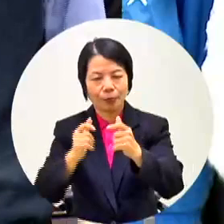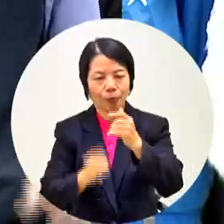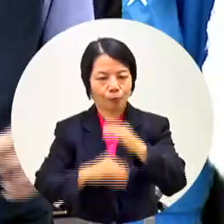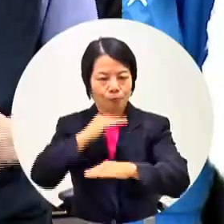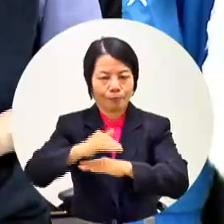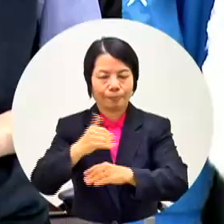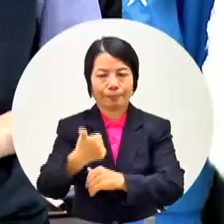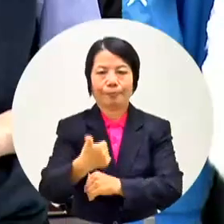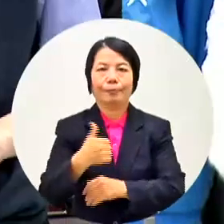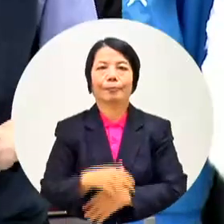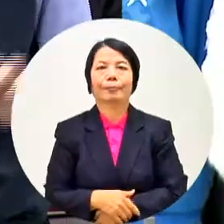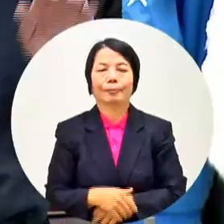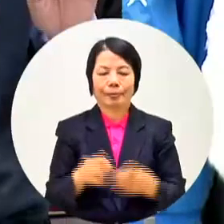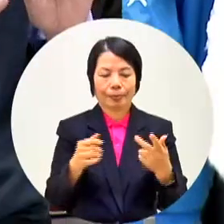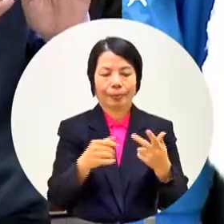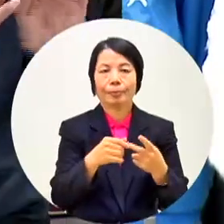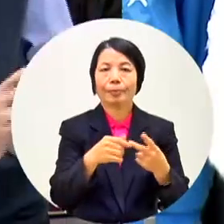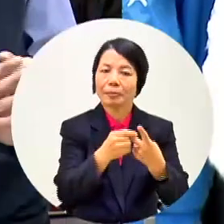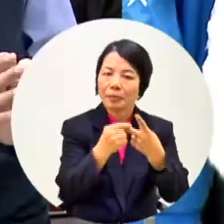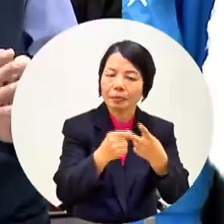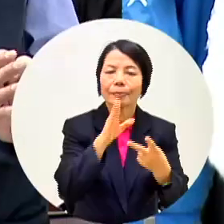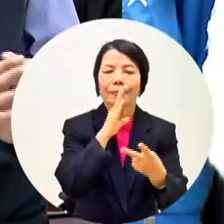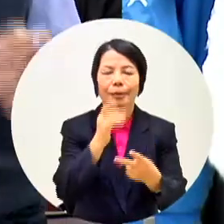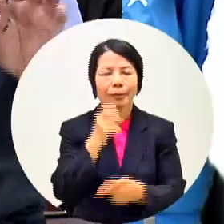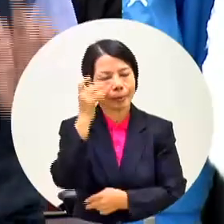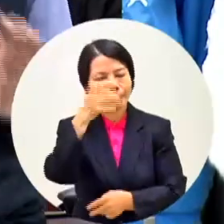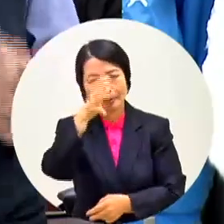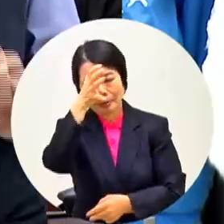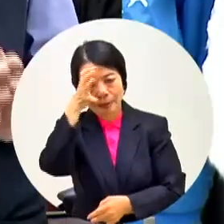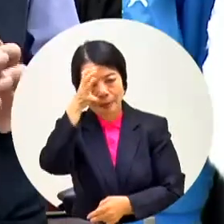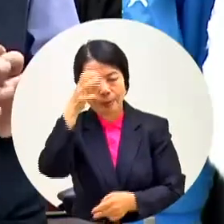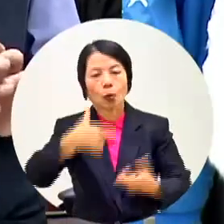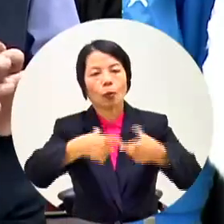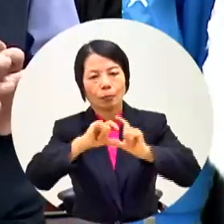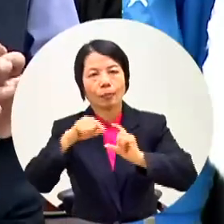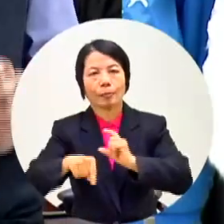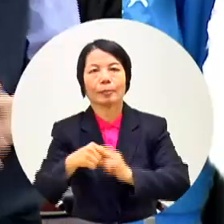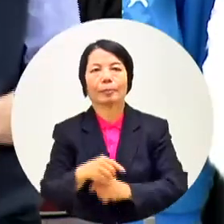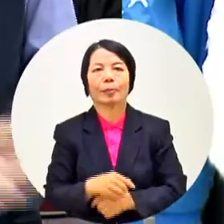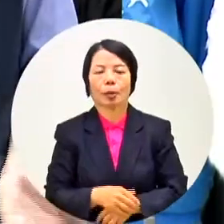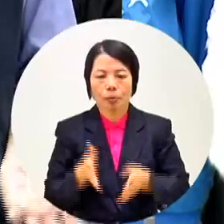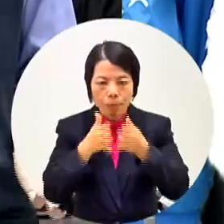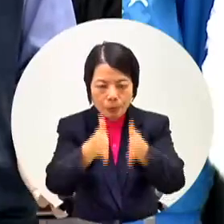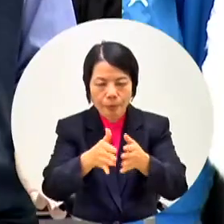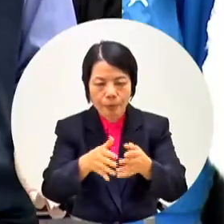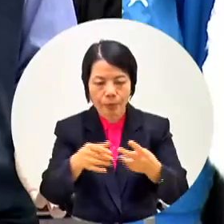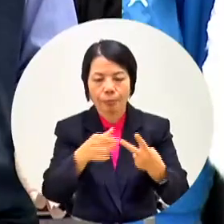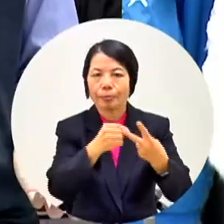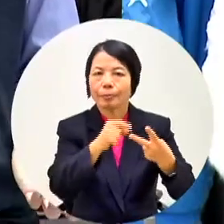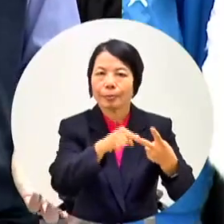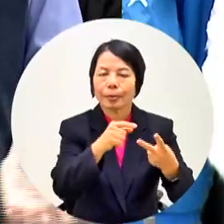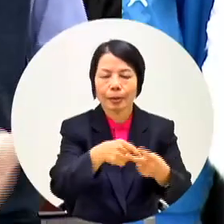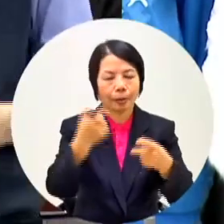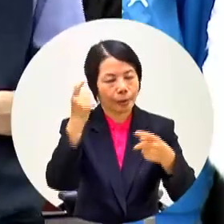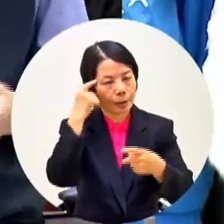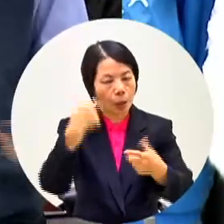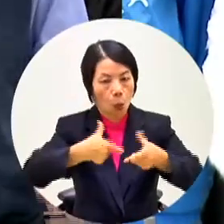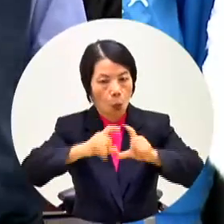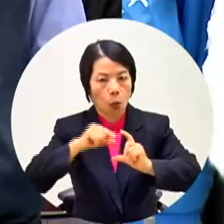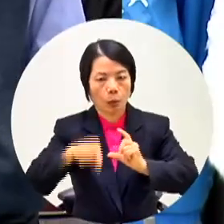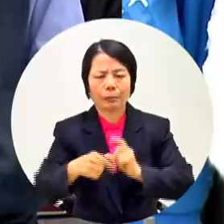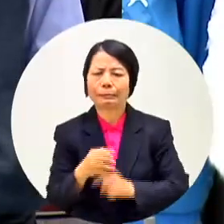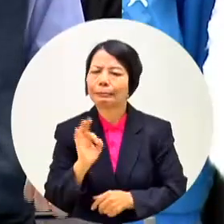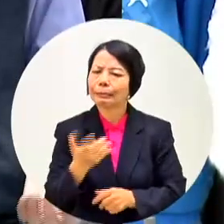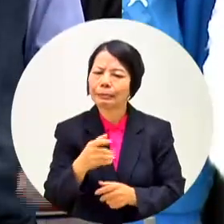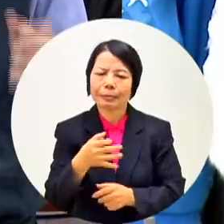市政府现在好好的努力是针对第二种，他真的很想回家，但是薪水实在太低发展又